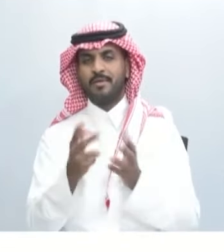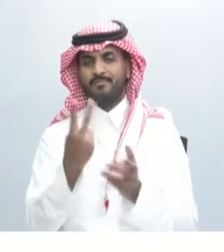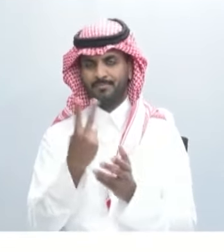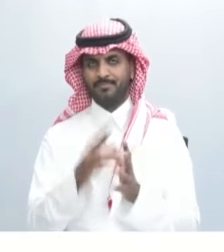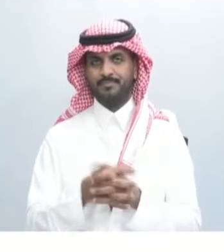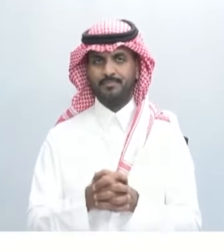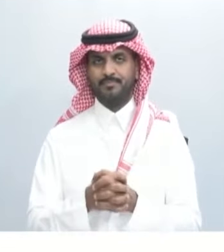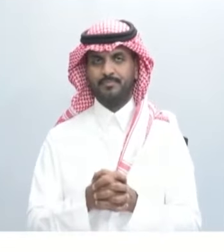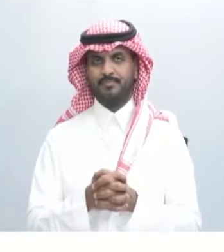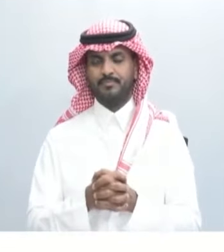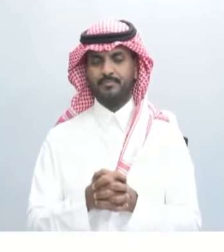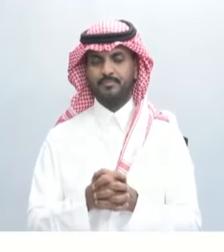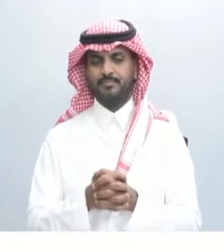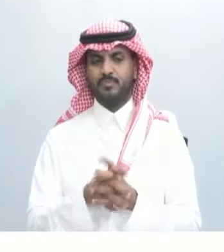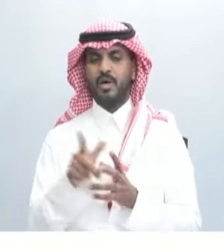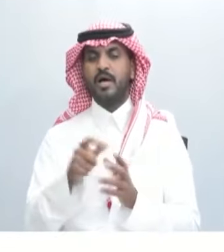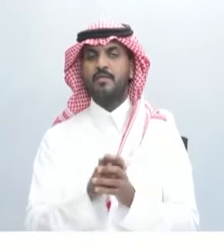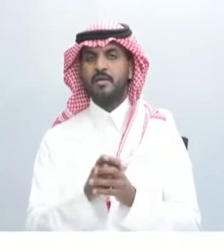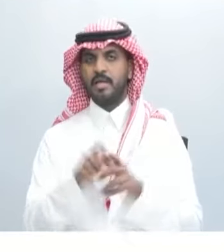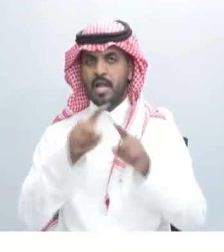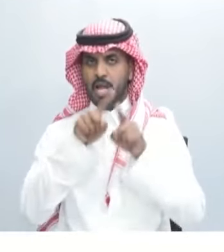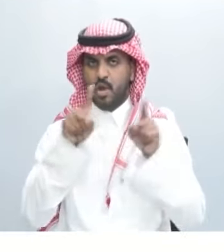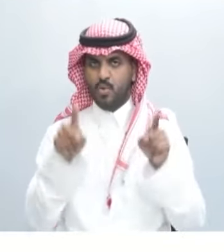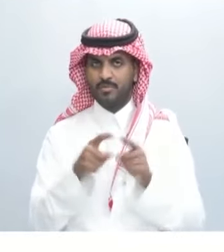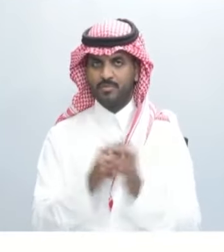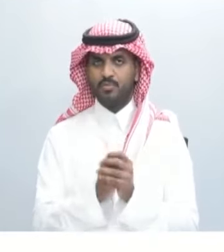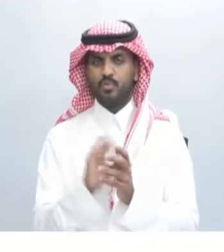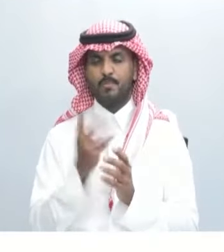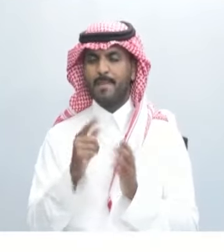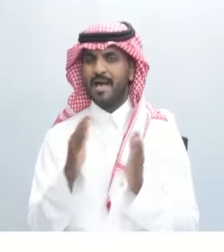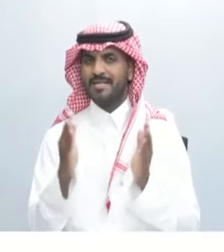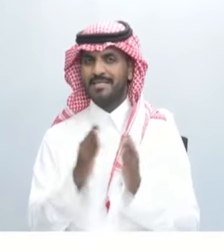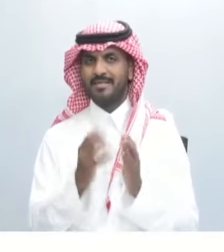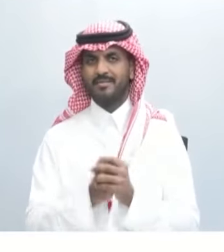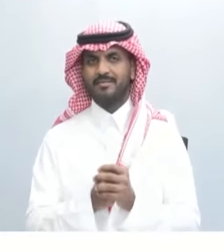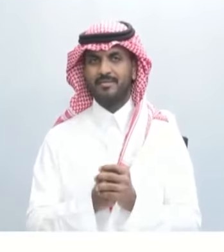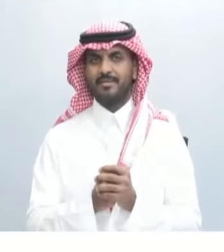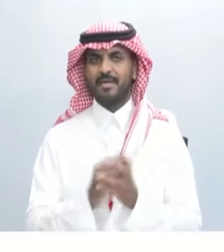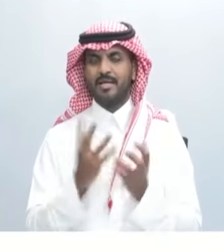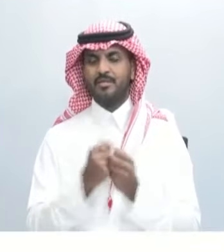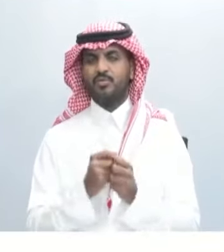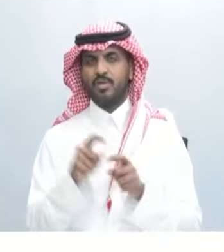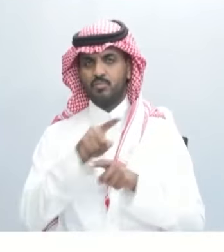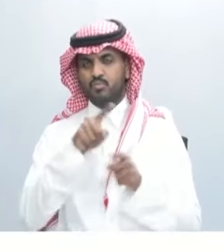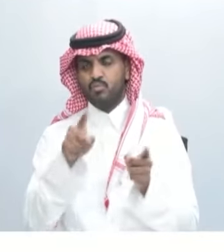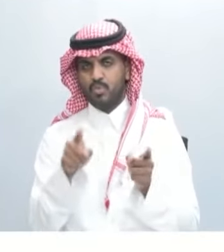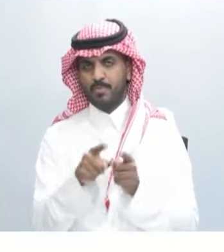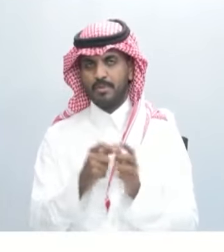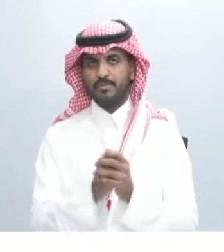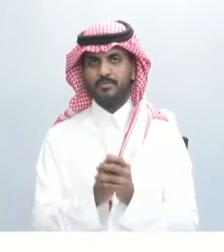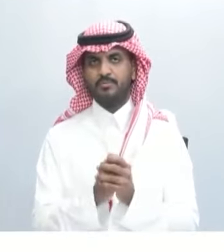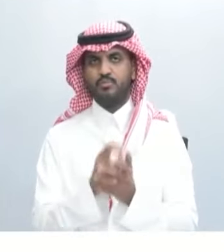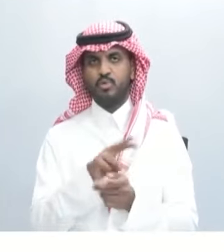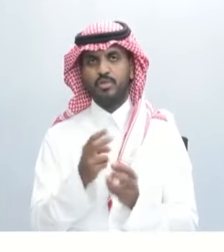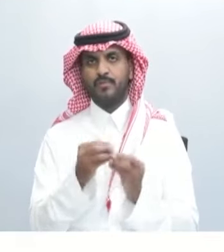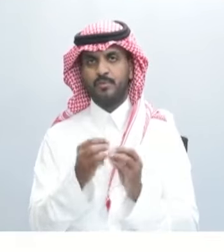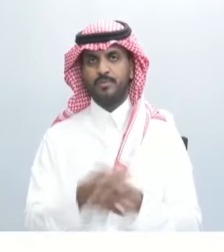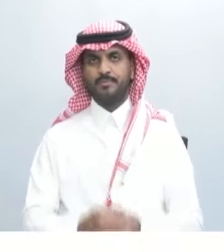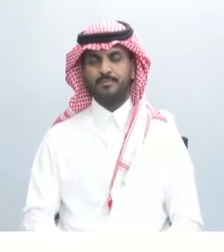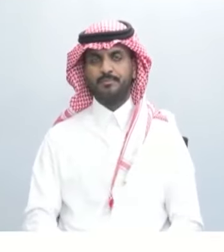ابنائي وبناتي وعلى هذه اللوحه ما اصغر عدد وضعنا عليه مربعين مختلفين لون تفضل يا